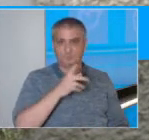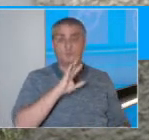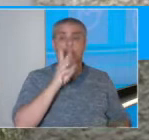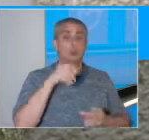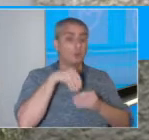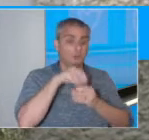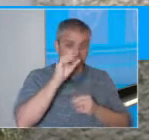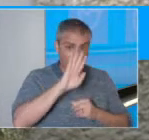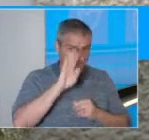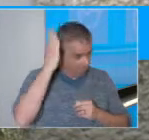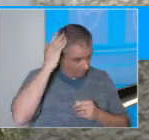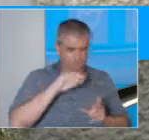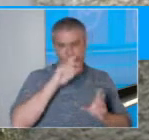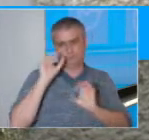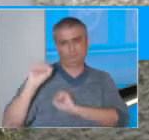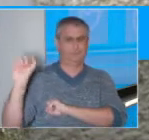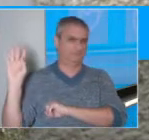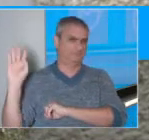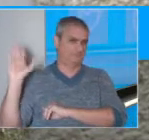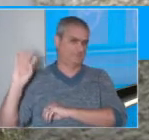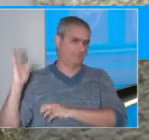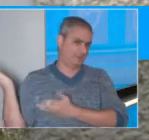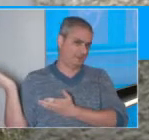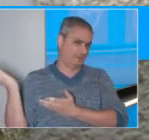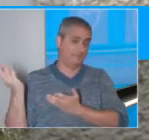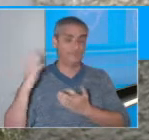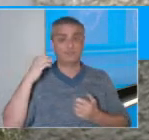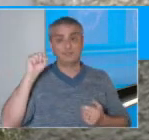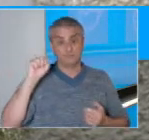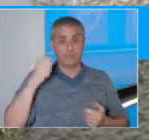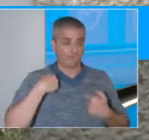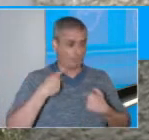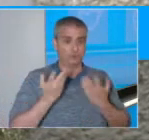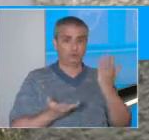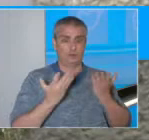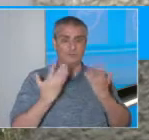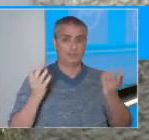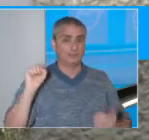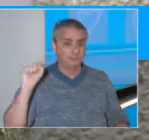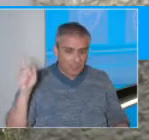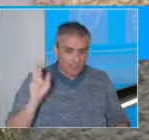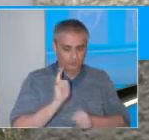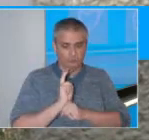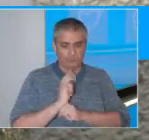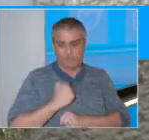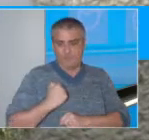ממשלה ליברלית שפויה. בין שר לבינינו יש הבדל די גדול. שר זה בן אדם שמרן,